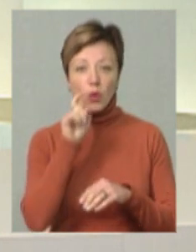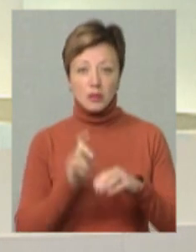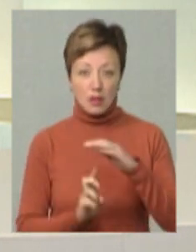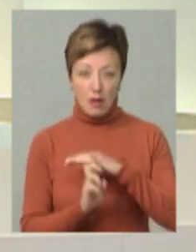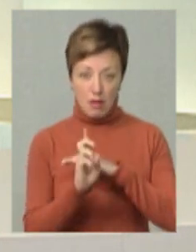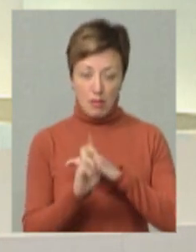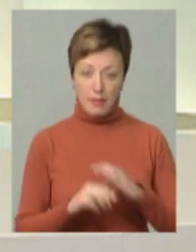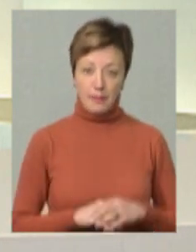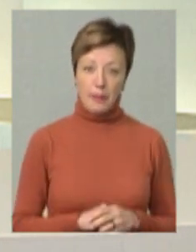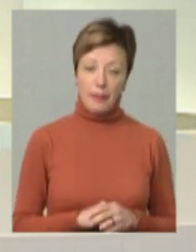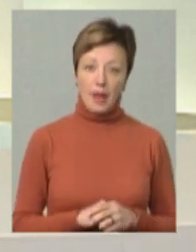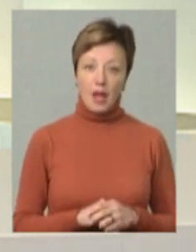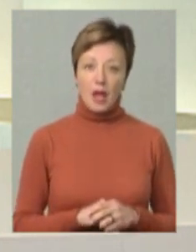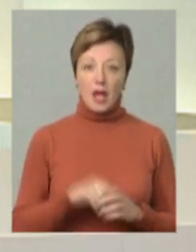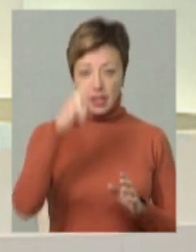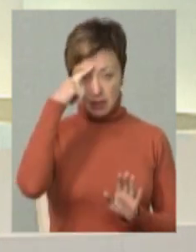храми.